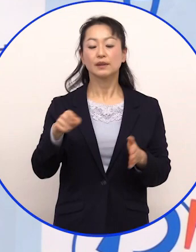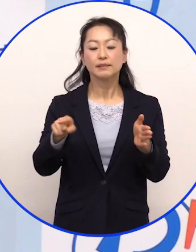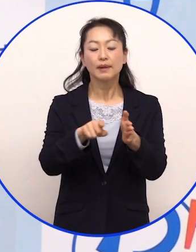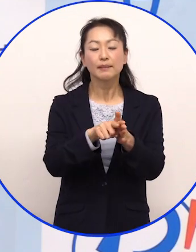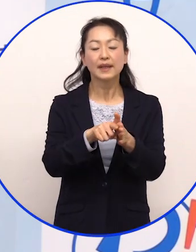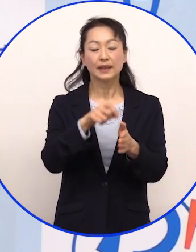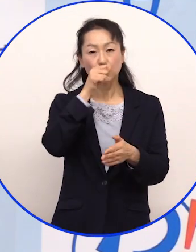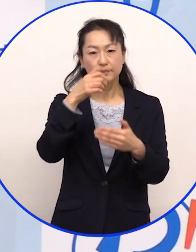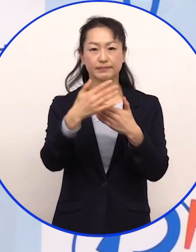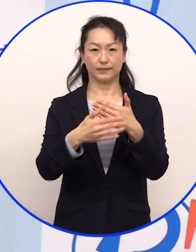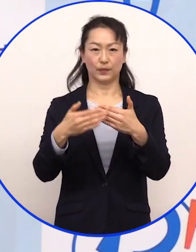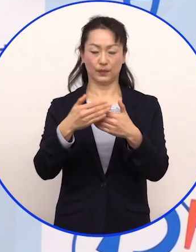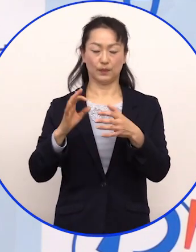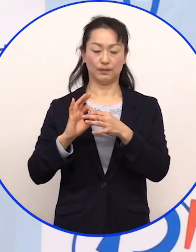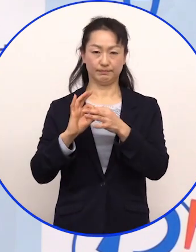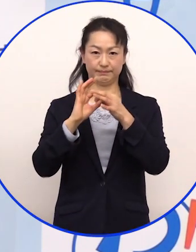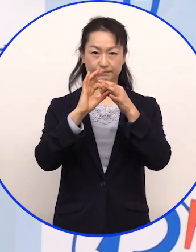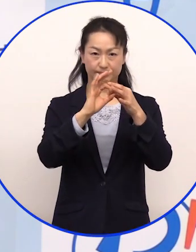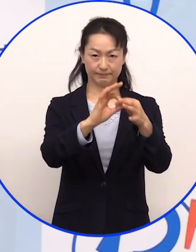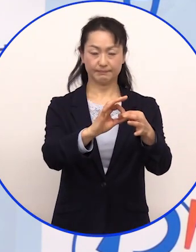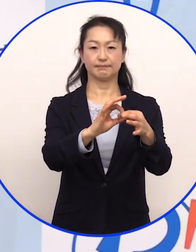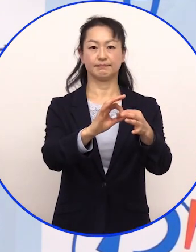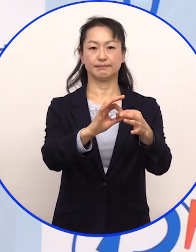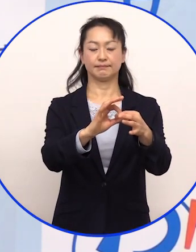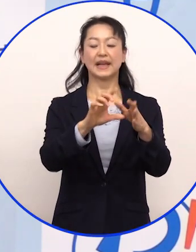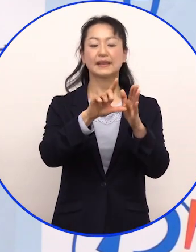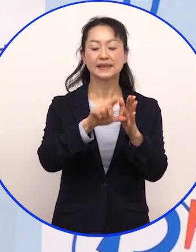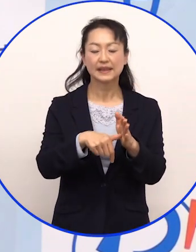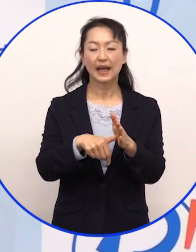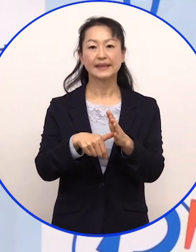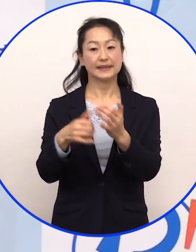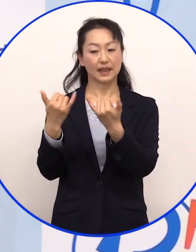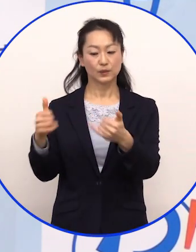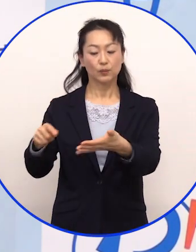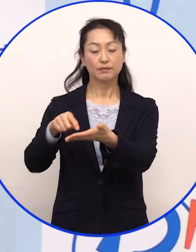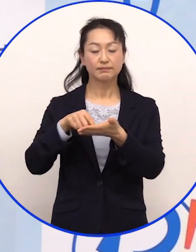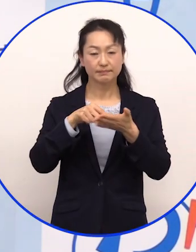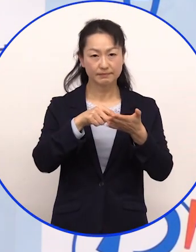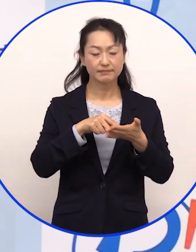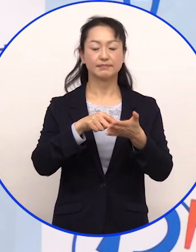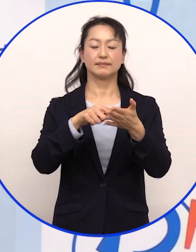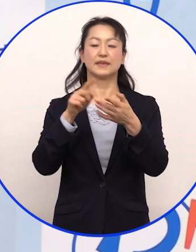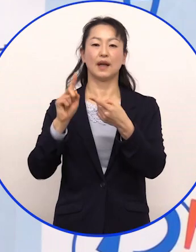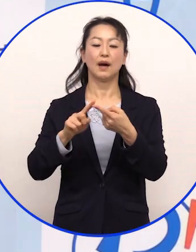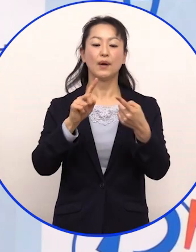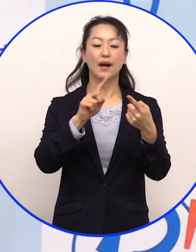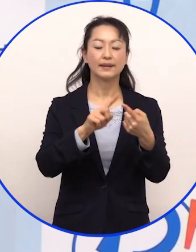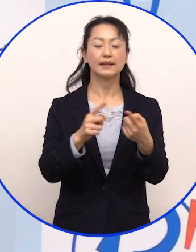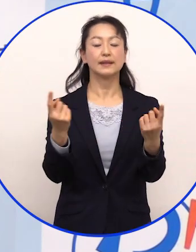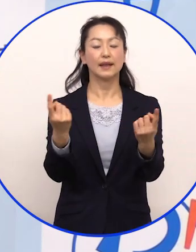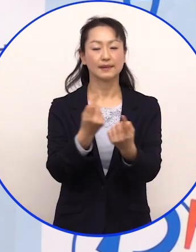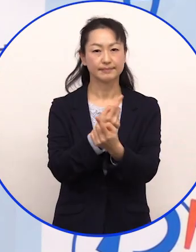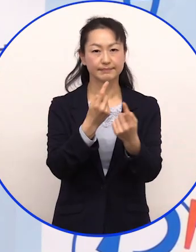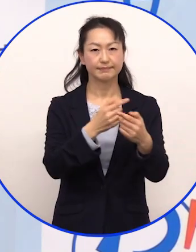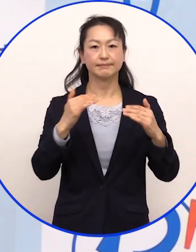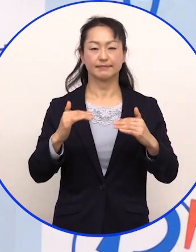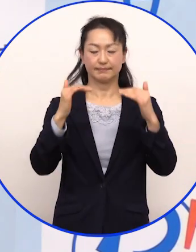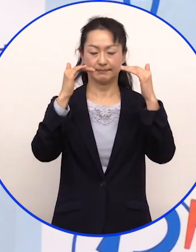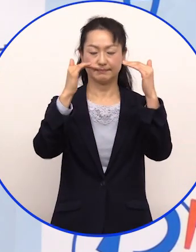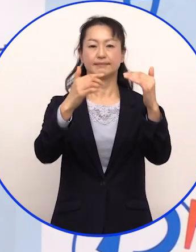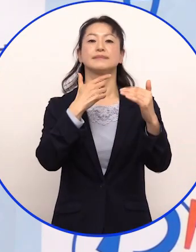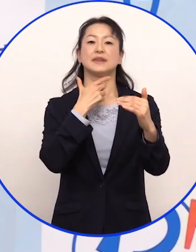政の良いところを継承しつつ時代や区民ニーズに合わせて進化発展させていきたいと思っています